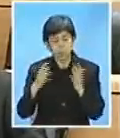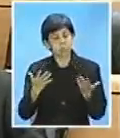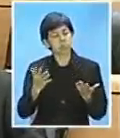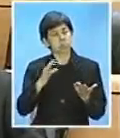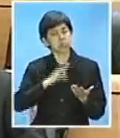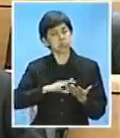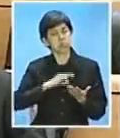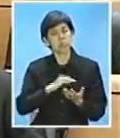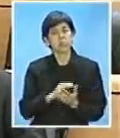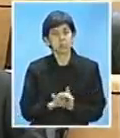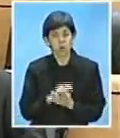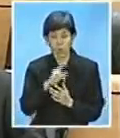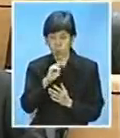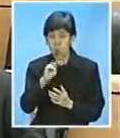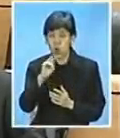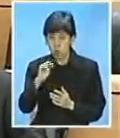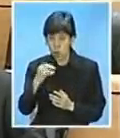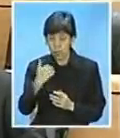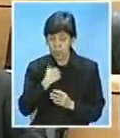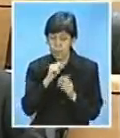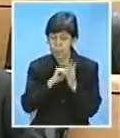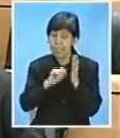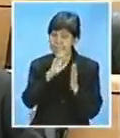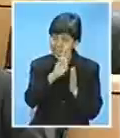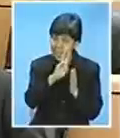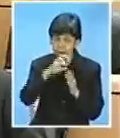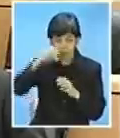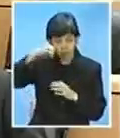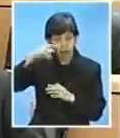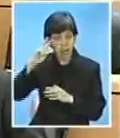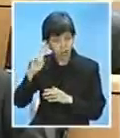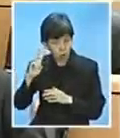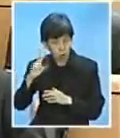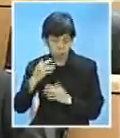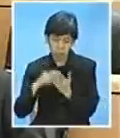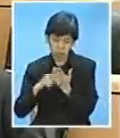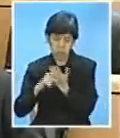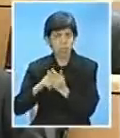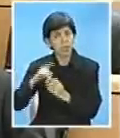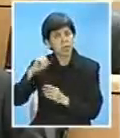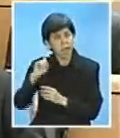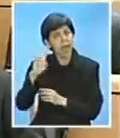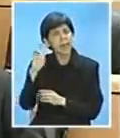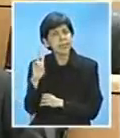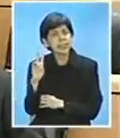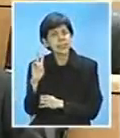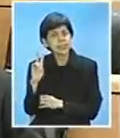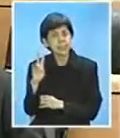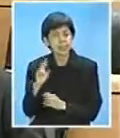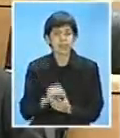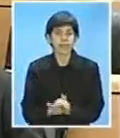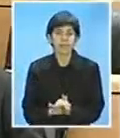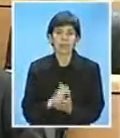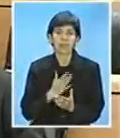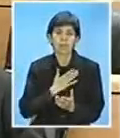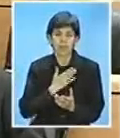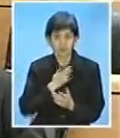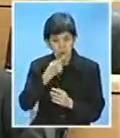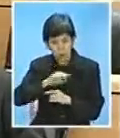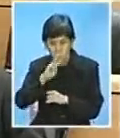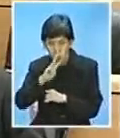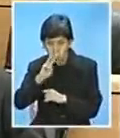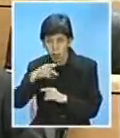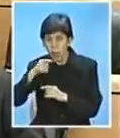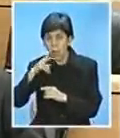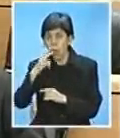ใหญ่นนทบุรีเขียนแค่7รายแล้วไฟช็อตแค่2แต่ตัวเลขในมือผมเนี่ยมัน7ผมเข้าเว็บไซต์ปภ.